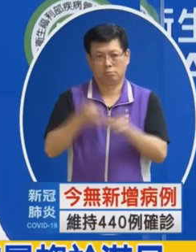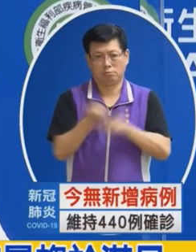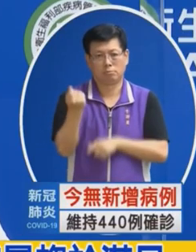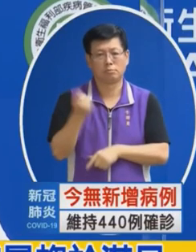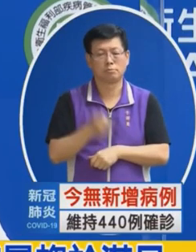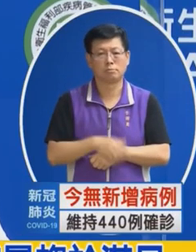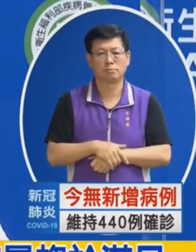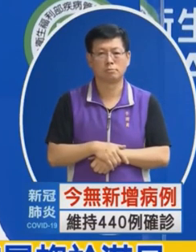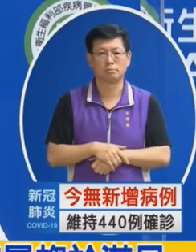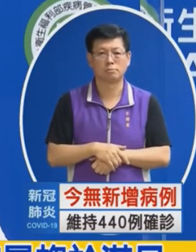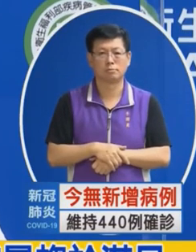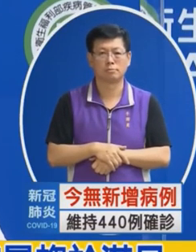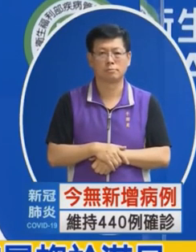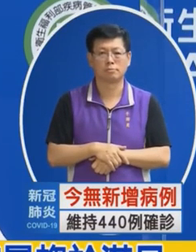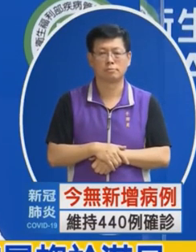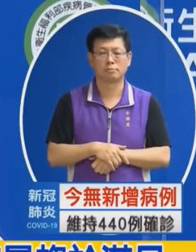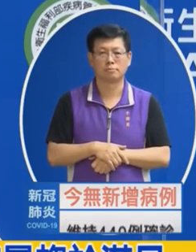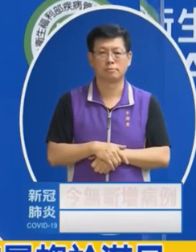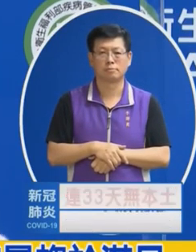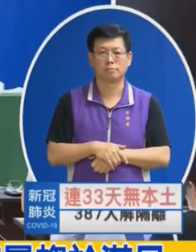来做相关的给付。